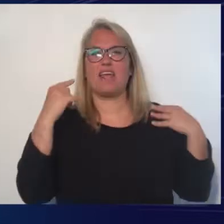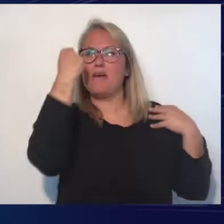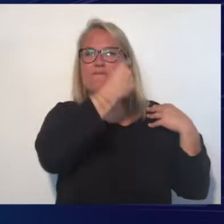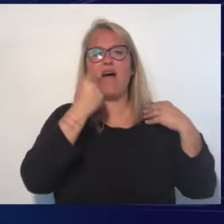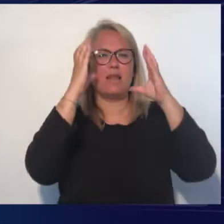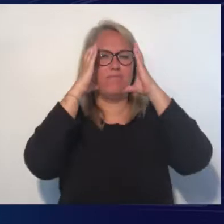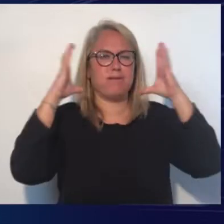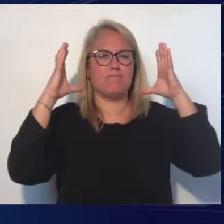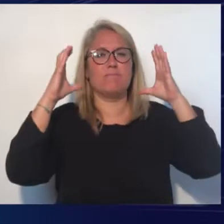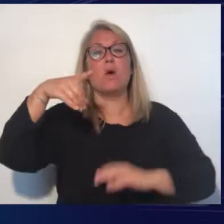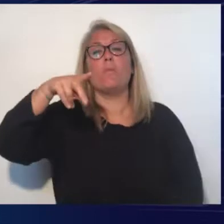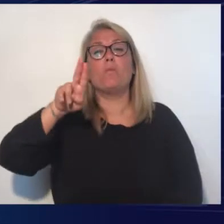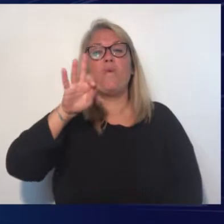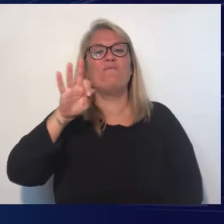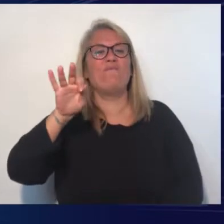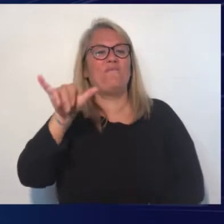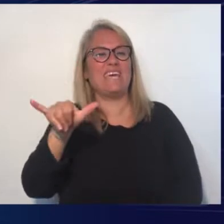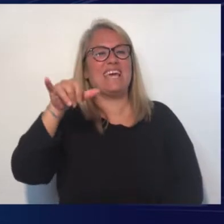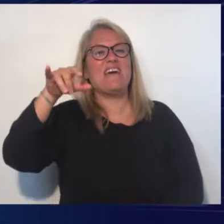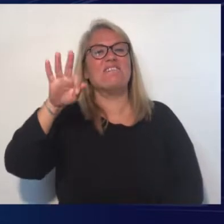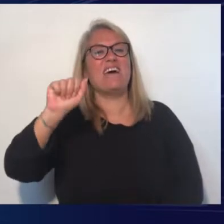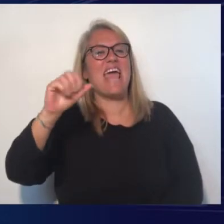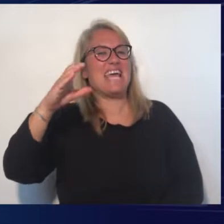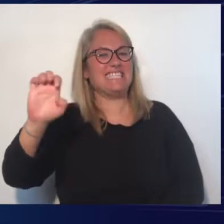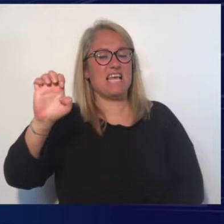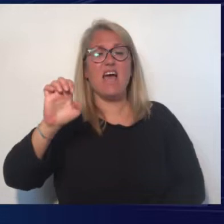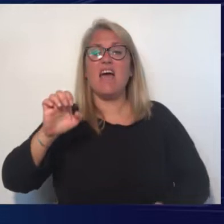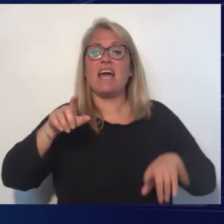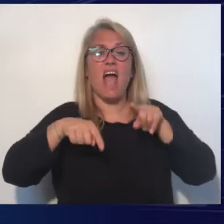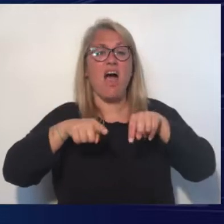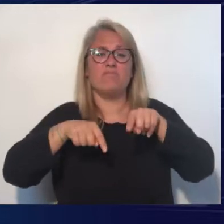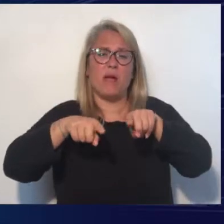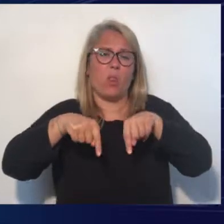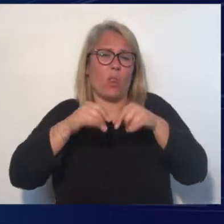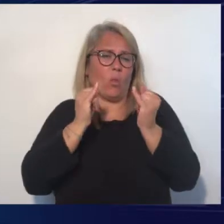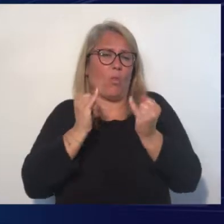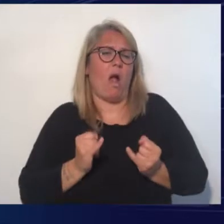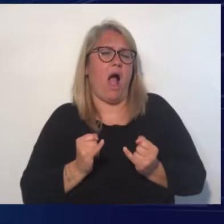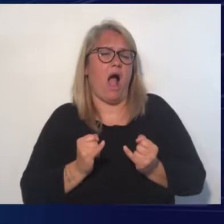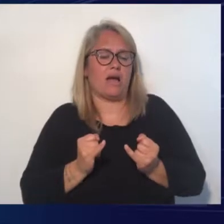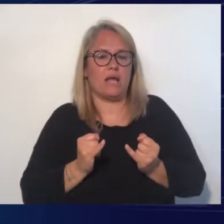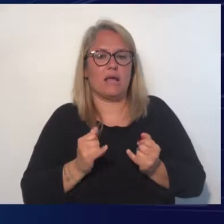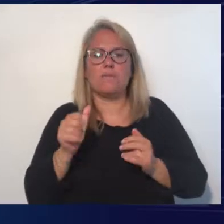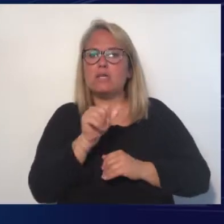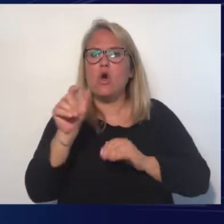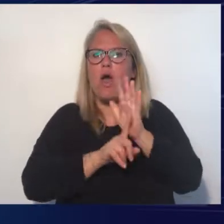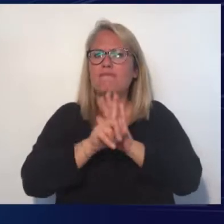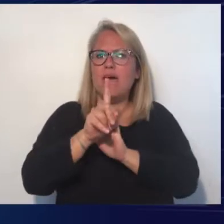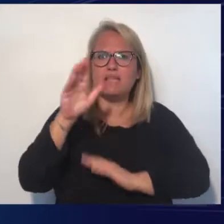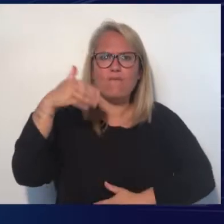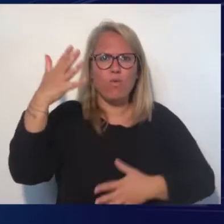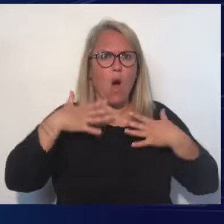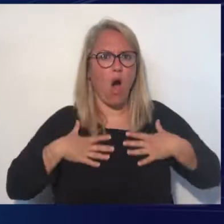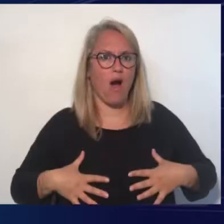faccia paffuta, la puffy face viene definita, e gambe molto molto sottili. Ma non si ha solo effetti estetici.